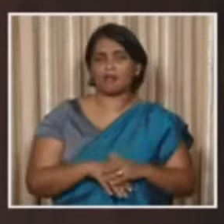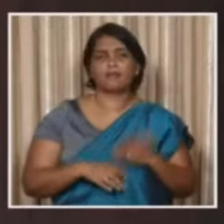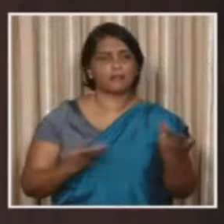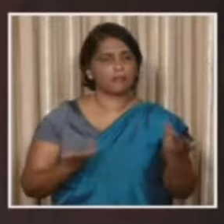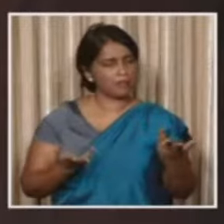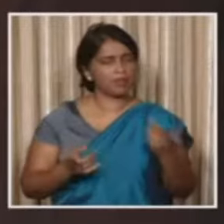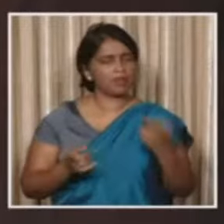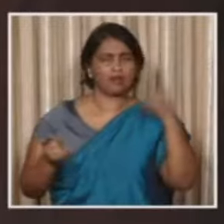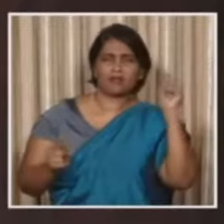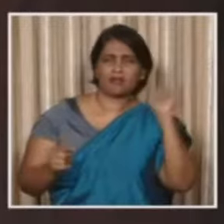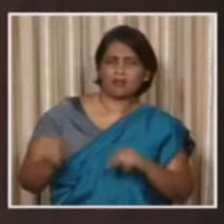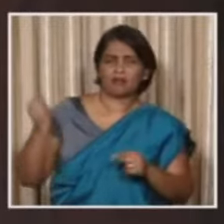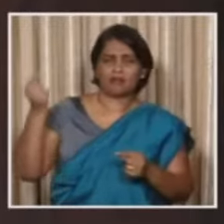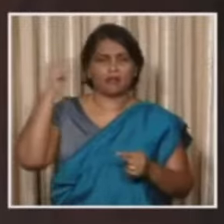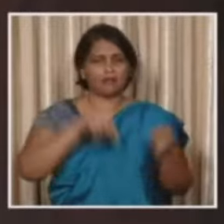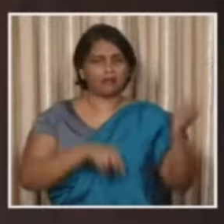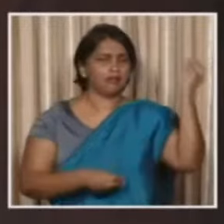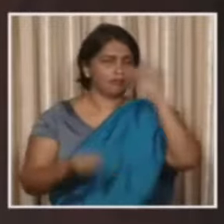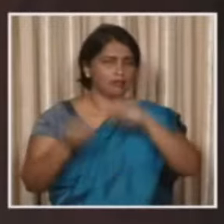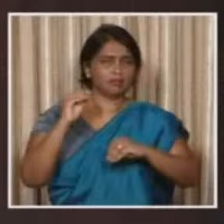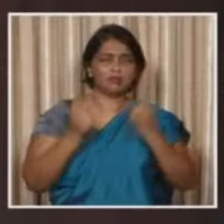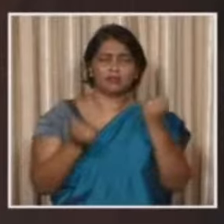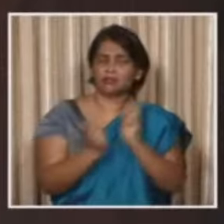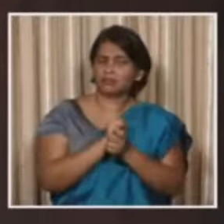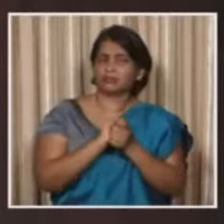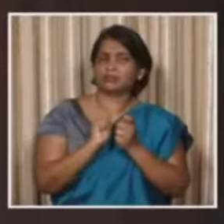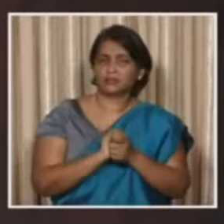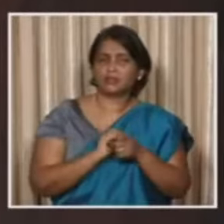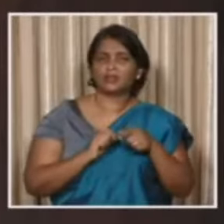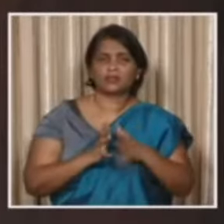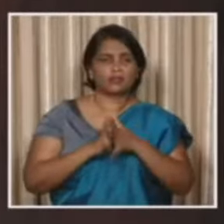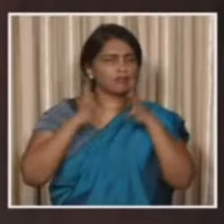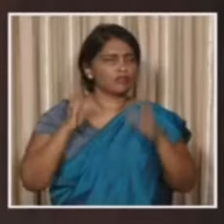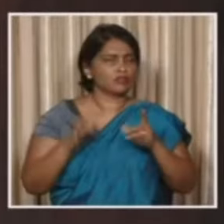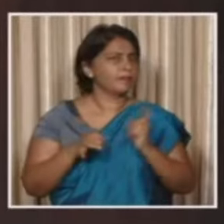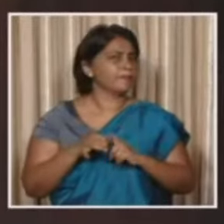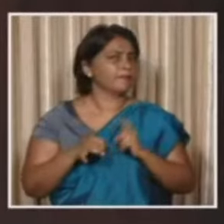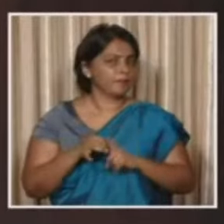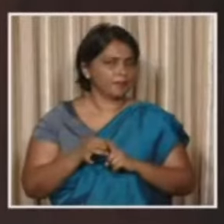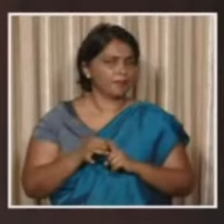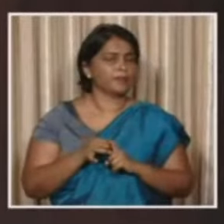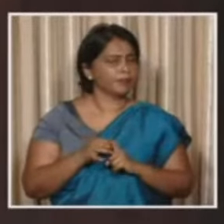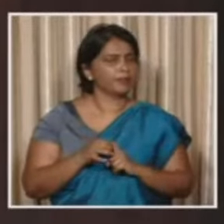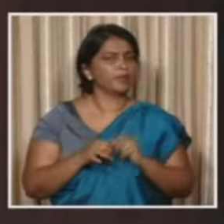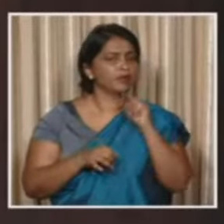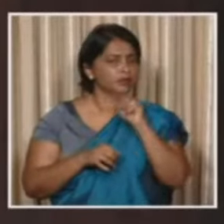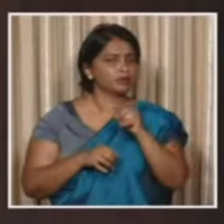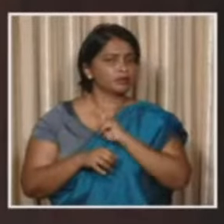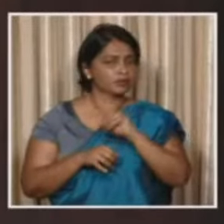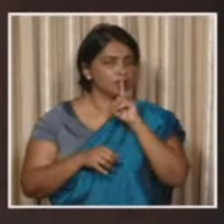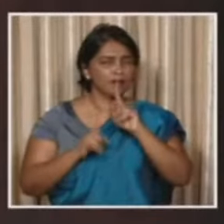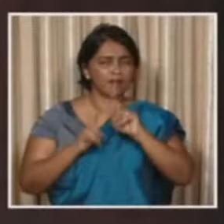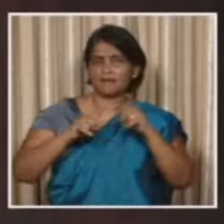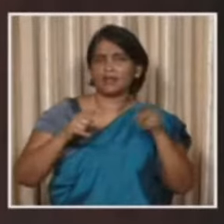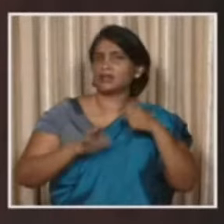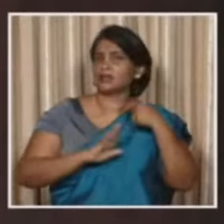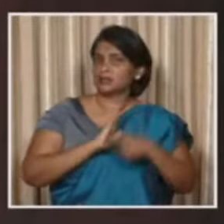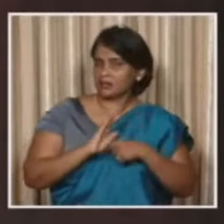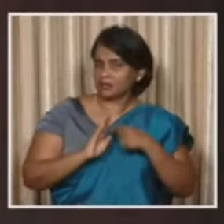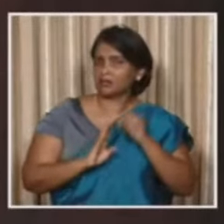එතනින් එකක් ගේනවා තව යෝජනාවක් ගේනවා තව සංශෝධනයක් ගේනවා. මේක මහා විශාල ප්‍රශ්නයක්. මේ තමුන්නාසයට අපි කියන්නේ වෙන එකක් නෙමෙයි මේ රටේ